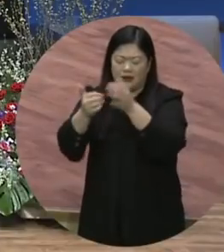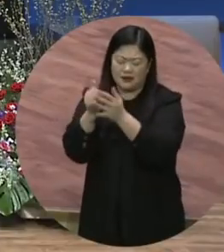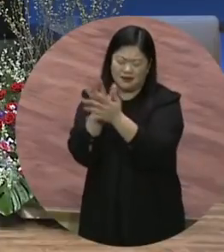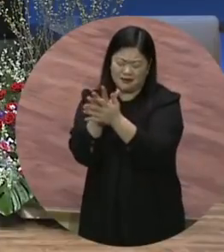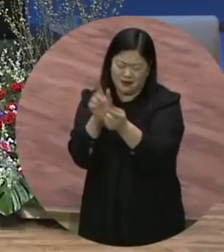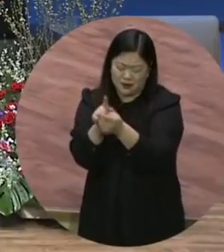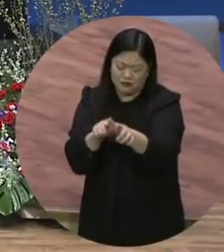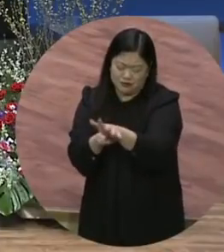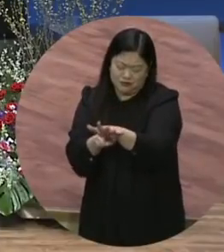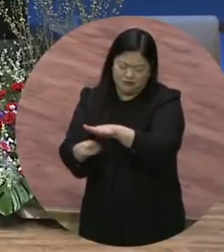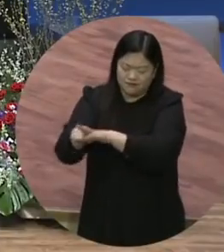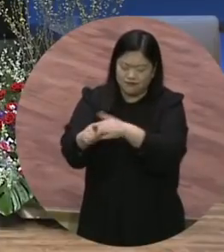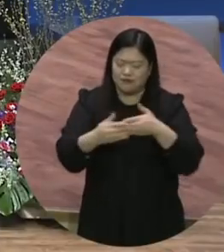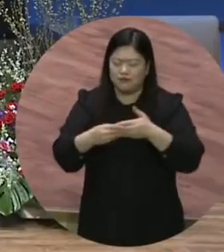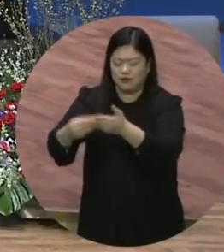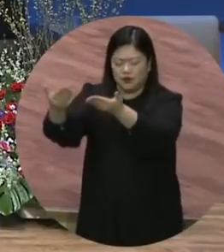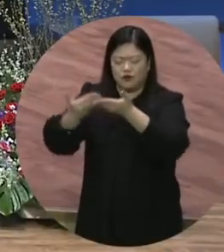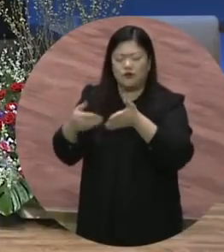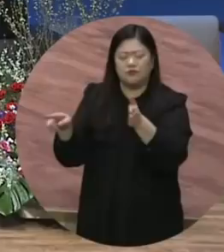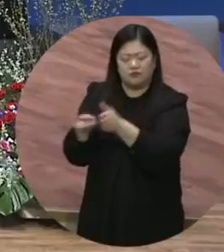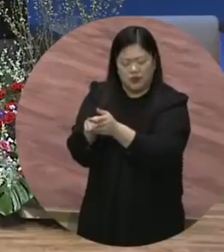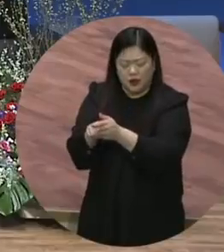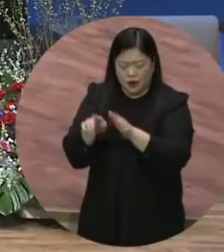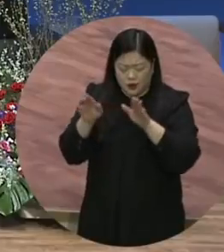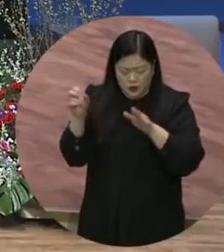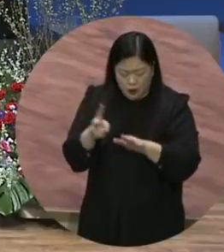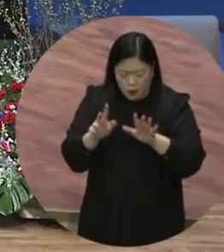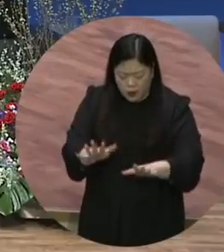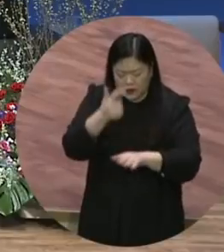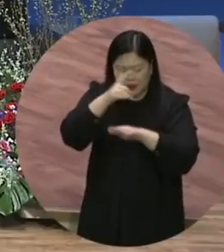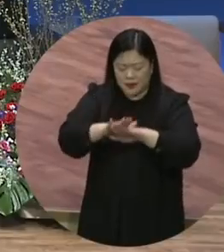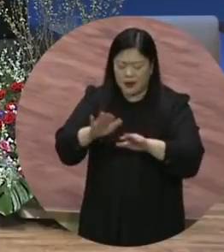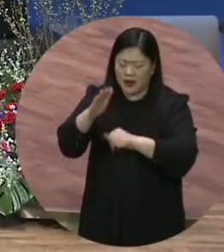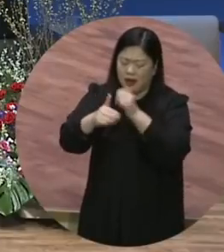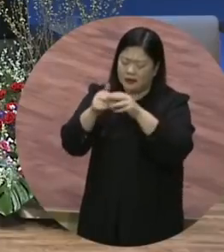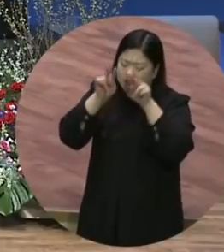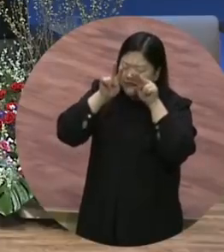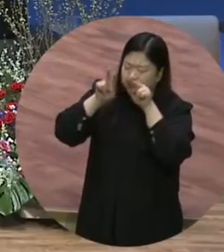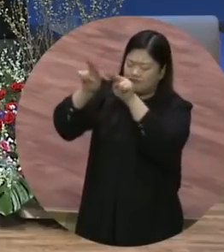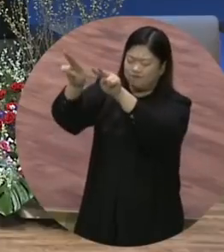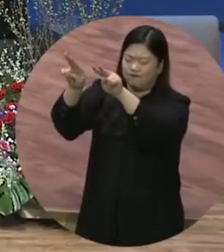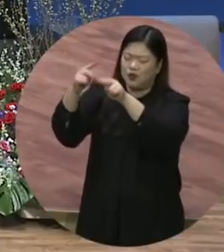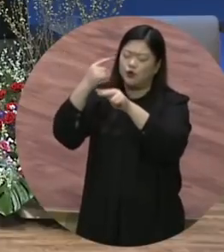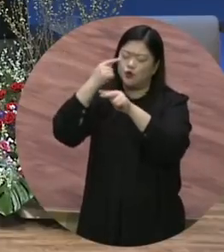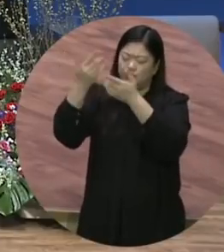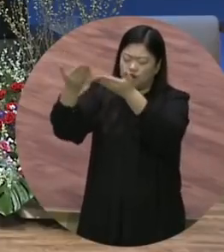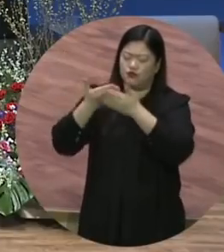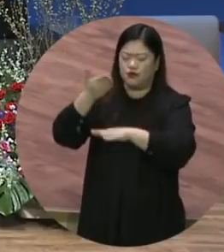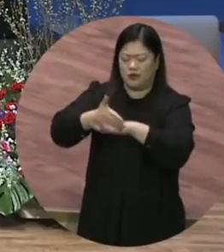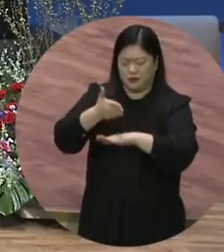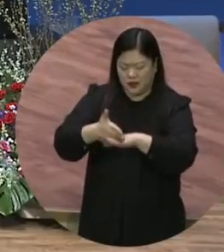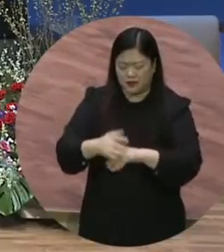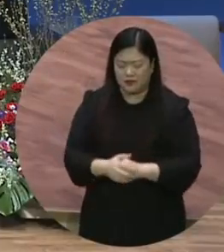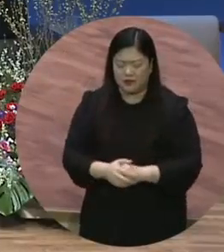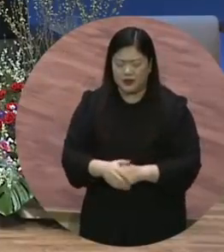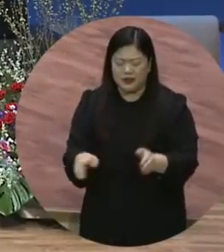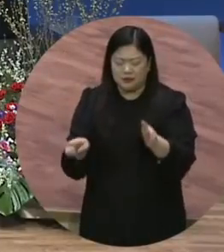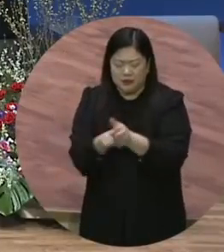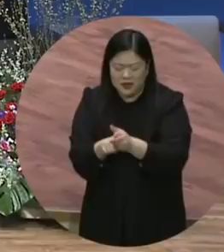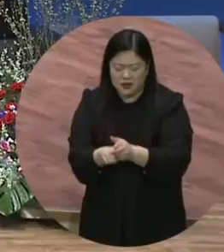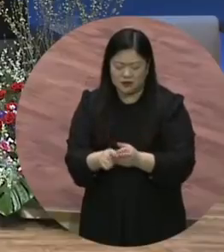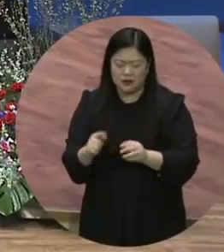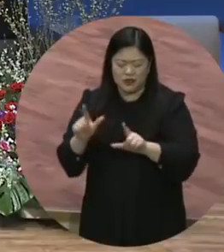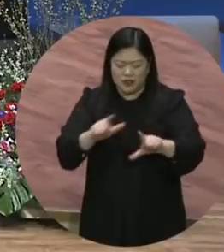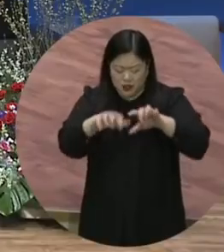올 한 해에도 부유케 하신 하나님만을 바라보게 하심을 감사드리며 우리 예언의 성도들이 믿음의 승부사, 현장의 승부사, 헌신의